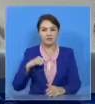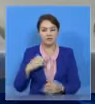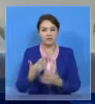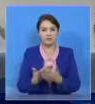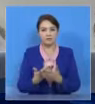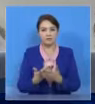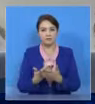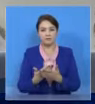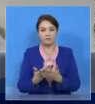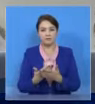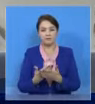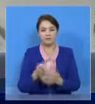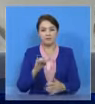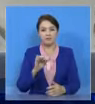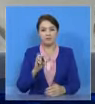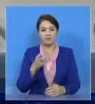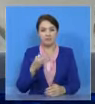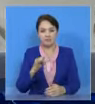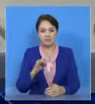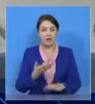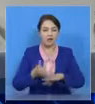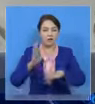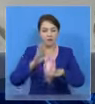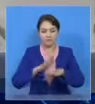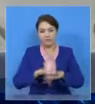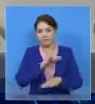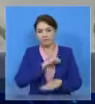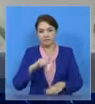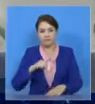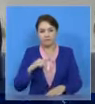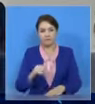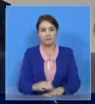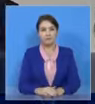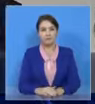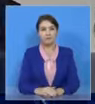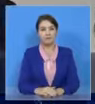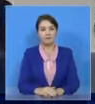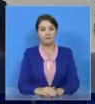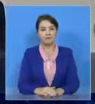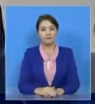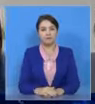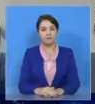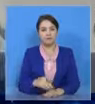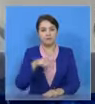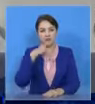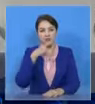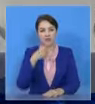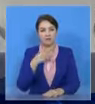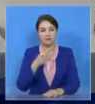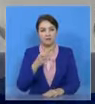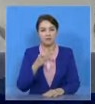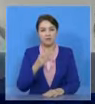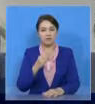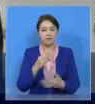ең жаңағы қандысы, ең ауыры, ең жаңағы айтуға ғана